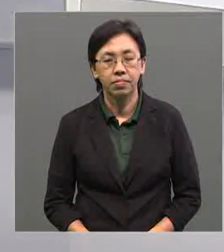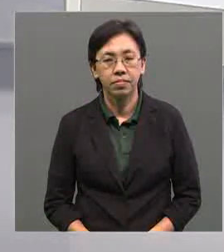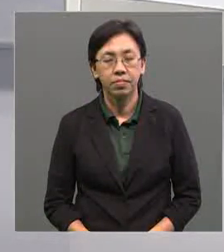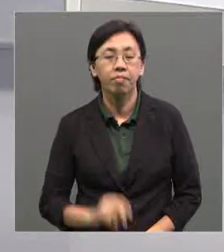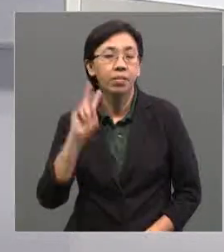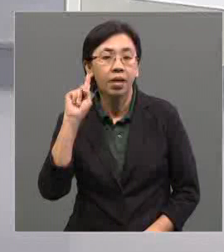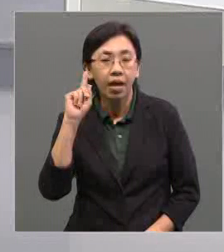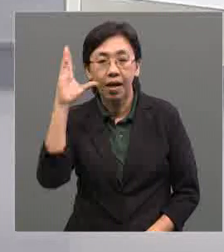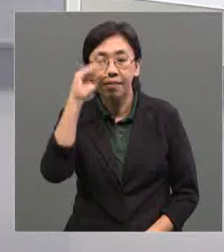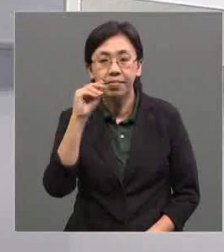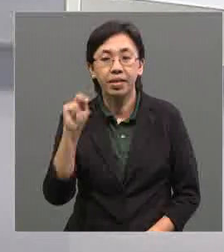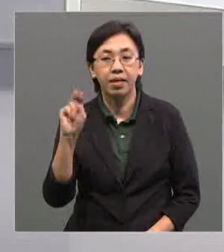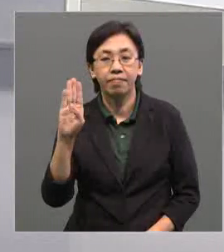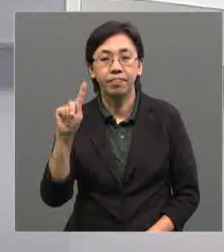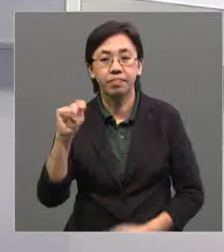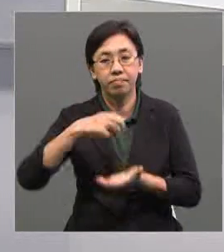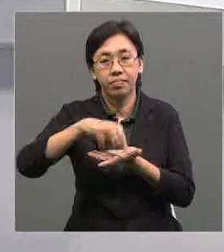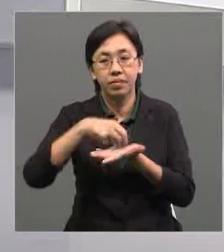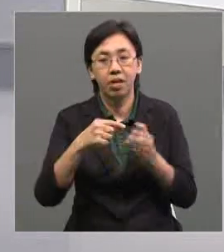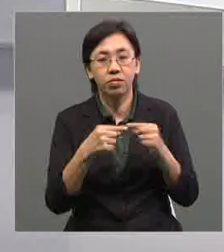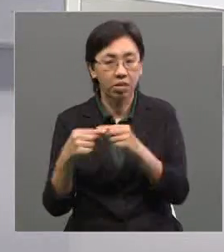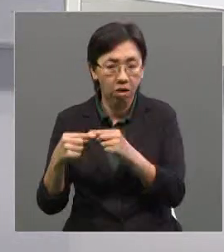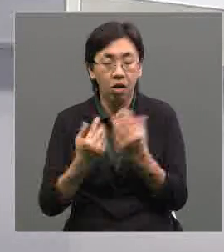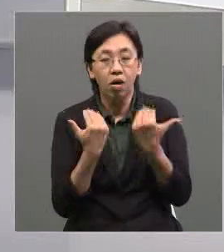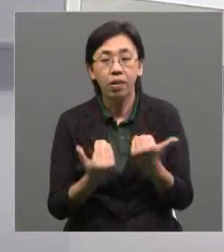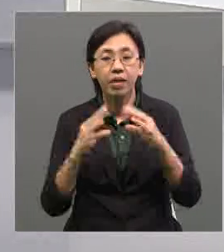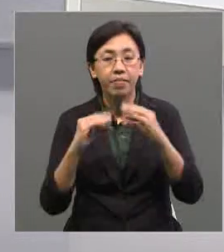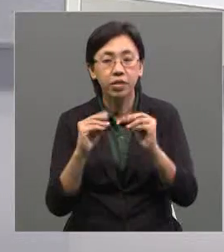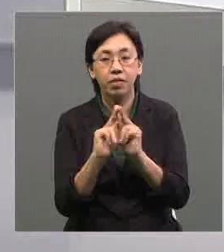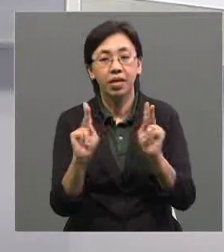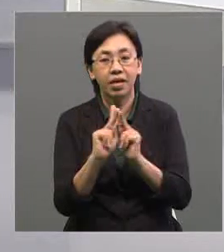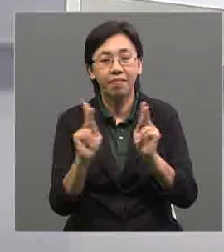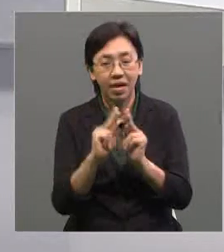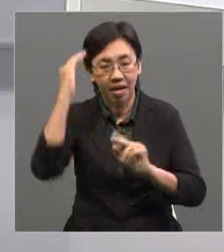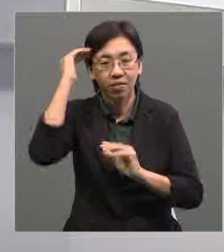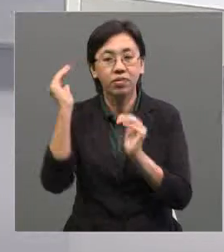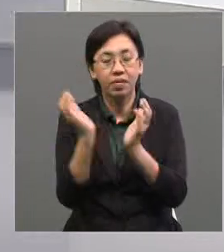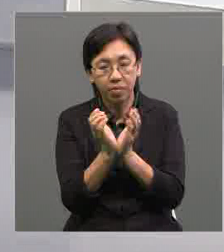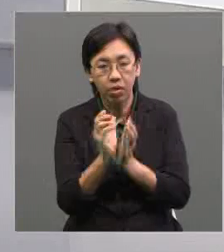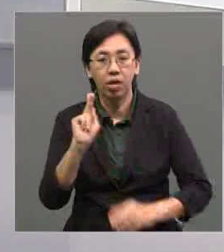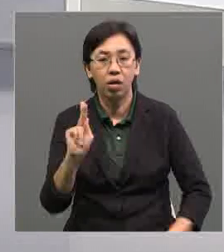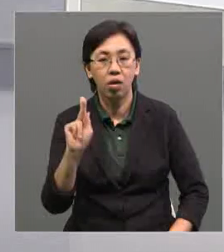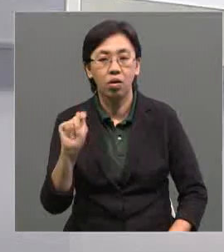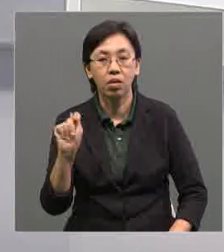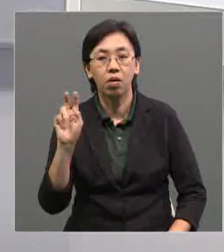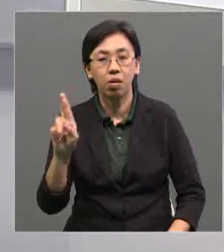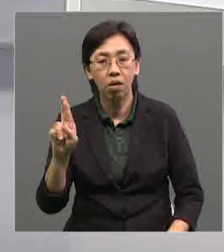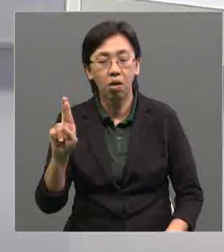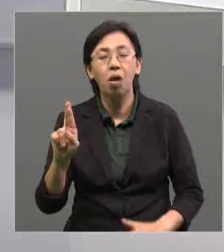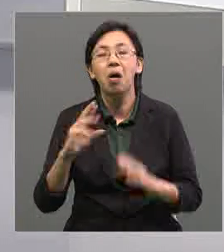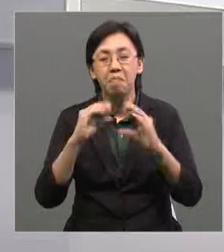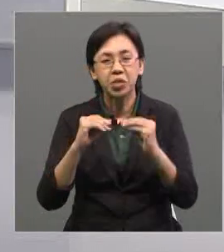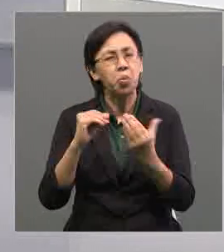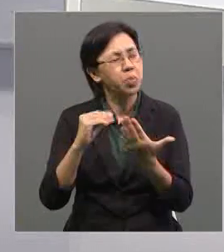กลับมาติดตามข่าวค่ำ NBTนิวสกันต่อนะคะวันนี้มาดูการประชุมคณะกรรมการข้าราชการตำรวจหรือว่ากตรนะคะวาระ